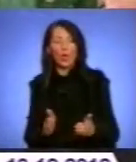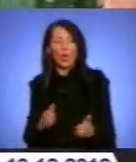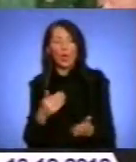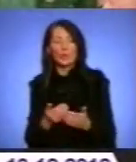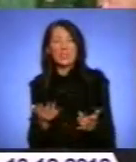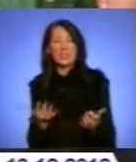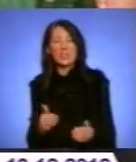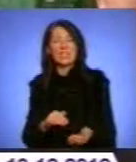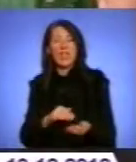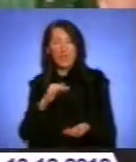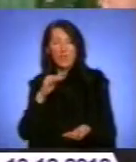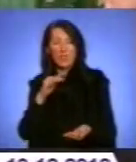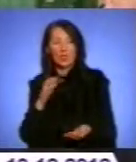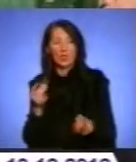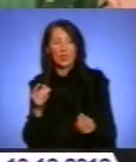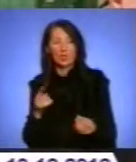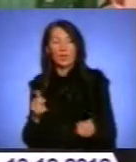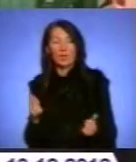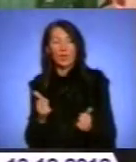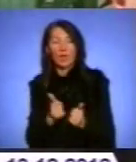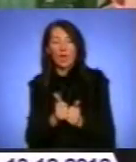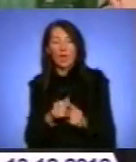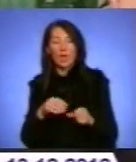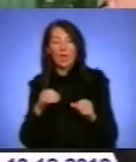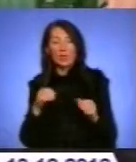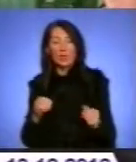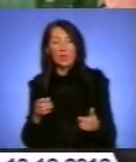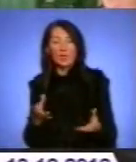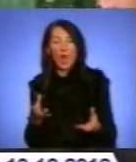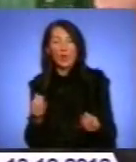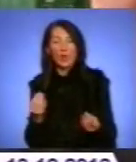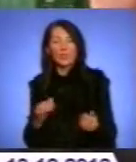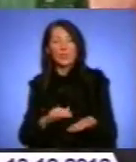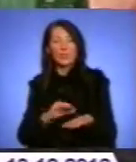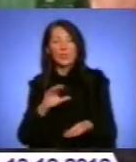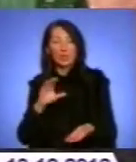правило, ще вища, тому що приземний шар, вологість, як правило, збільшується. Тому,